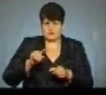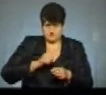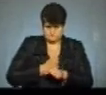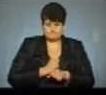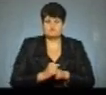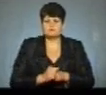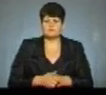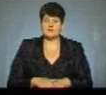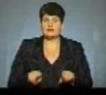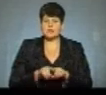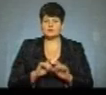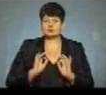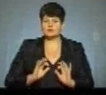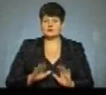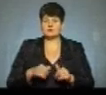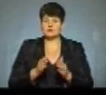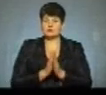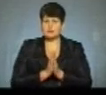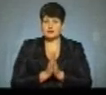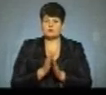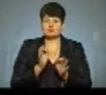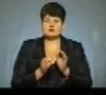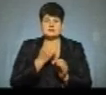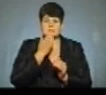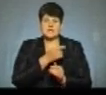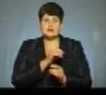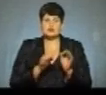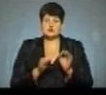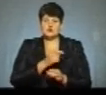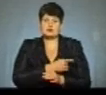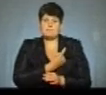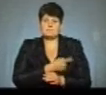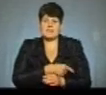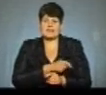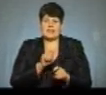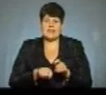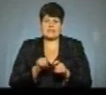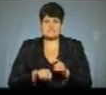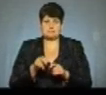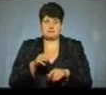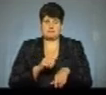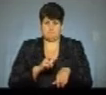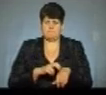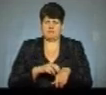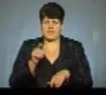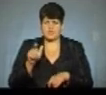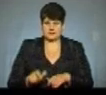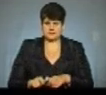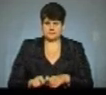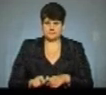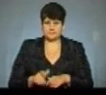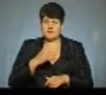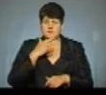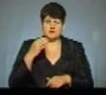Також прокурор подав клопотання, аби у суді допитали судмедексперта. Сторона захисту неодноразово звертала увагу на